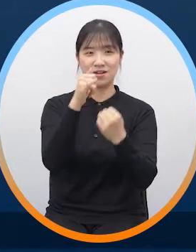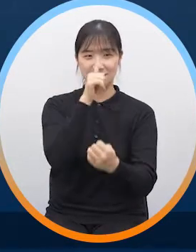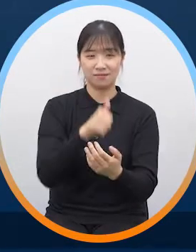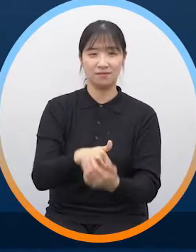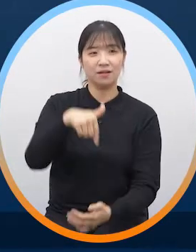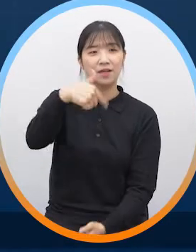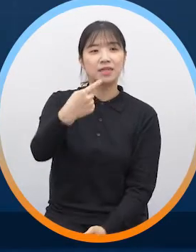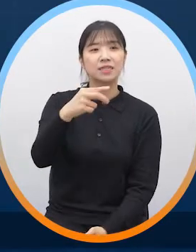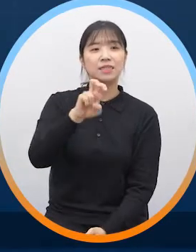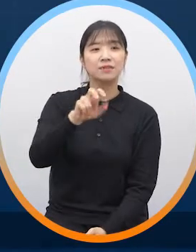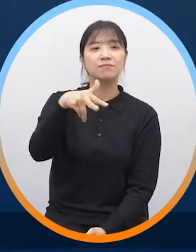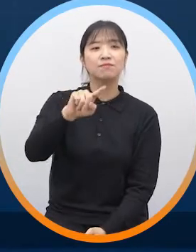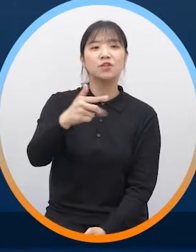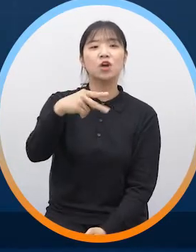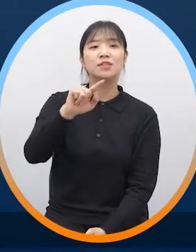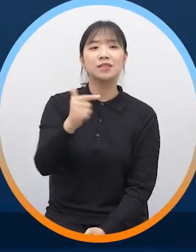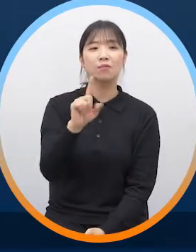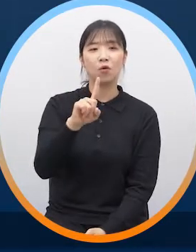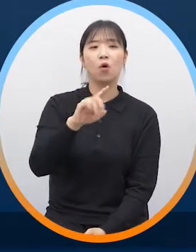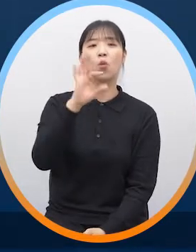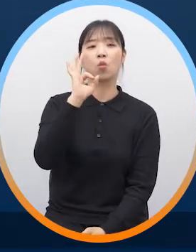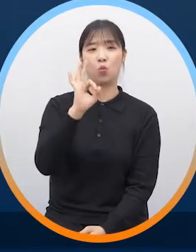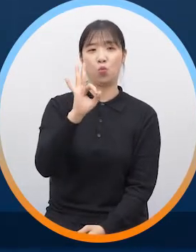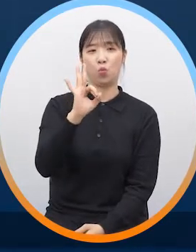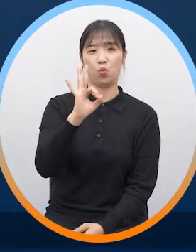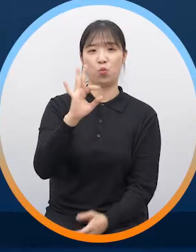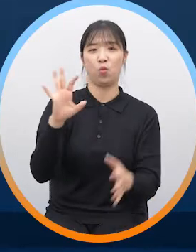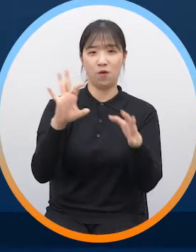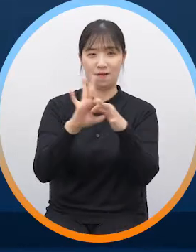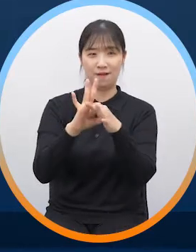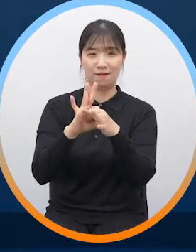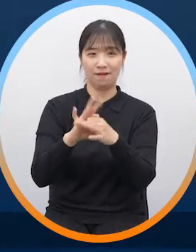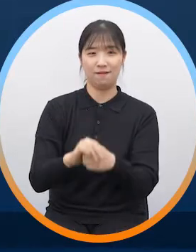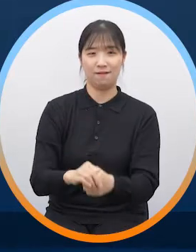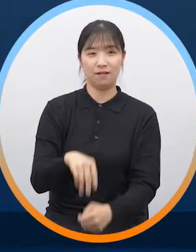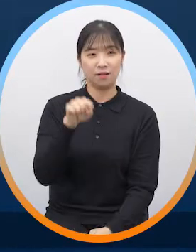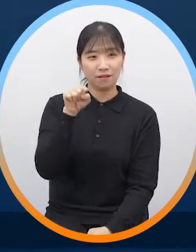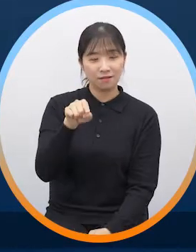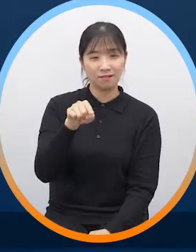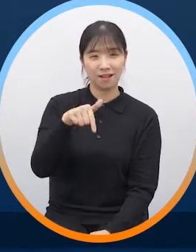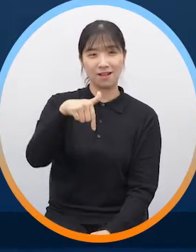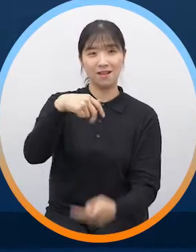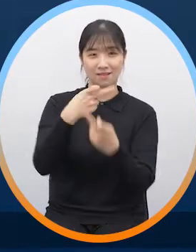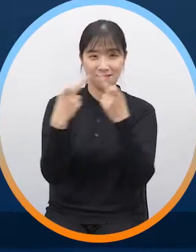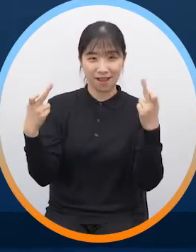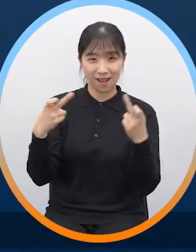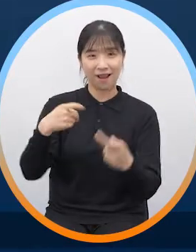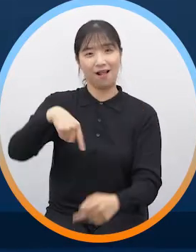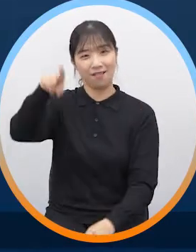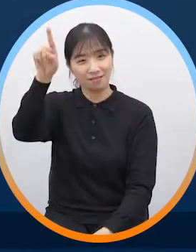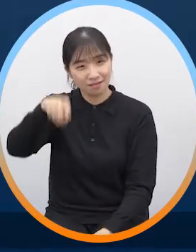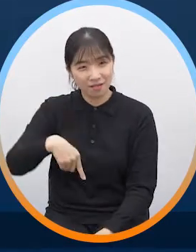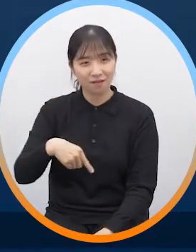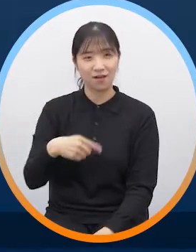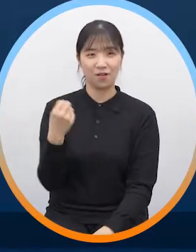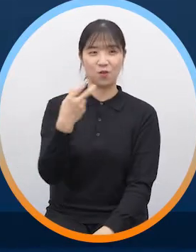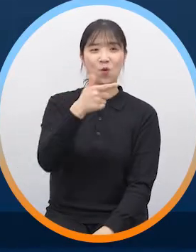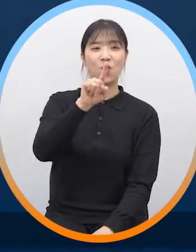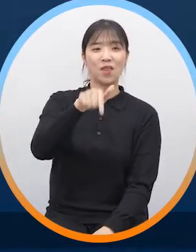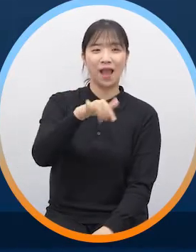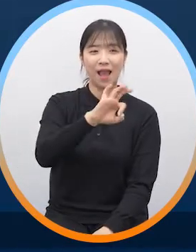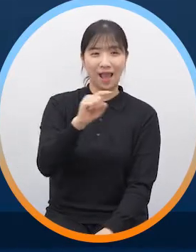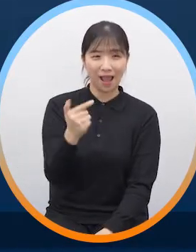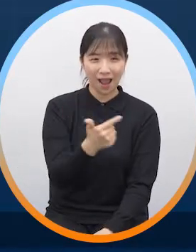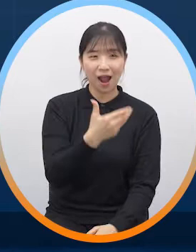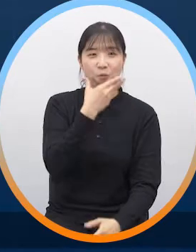금전산은 동금자를 써서 금전산입니다. 그래서 금전산에 갔다 온다든가